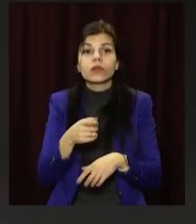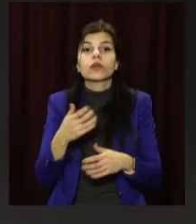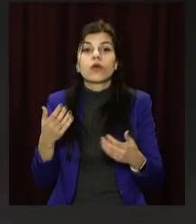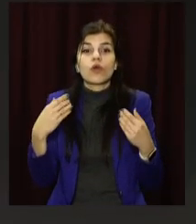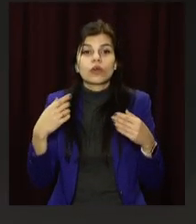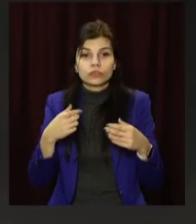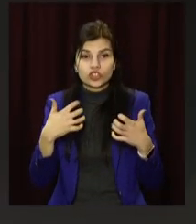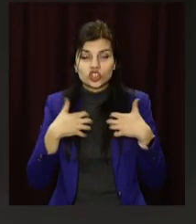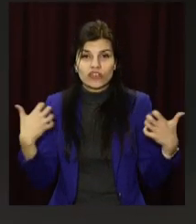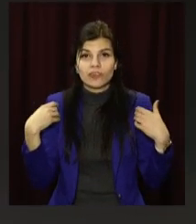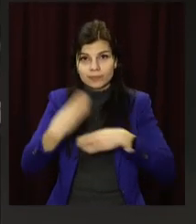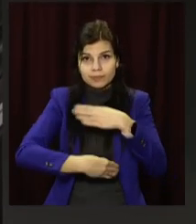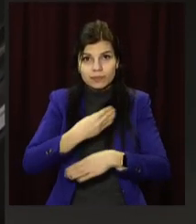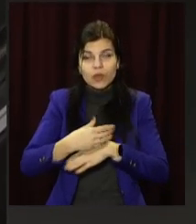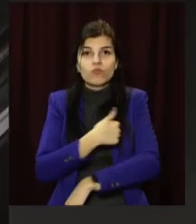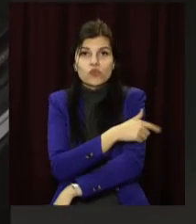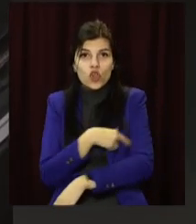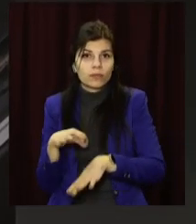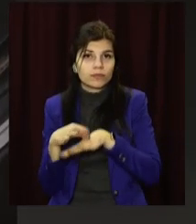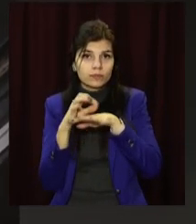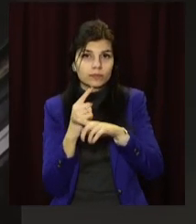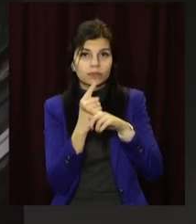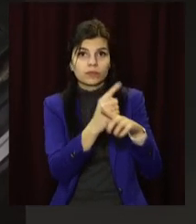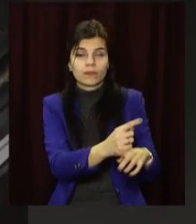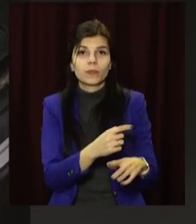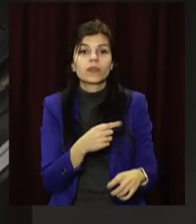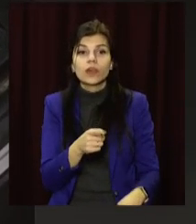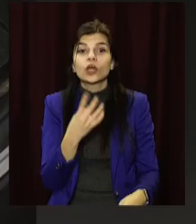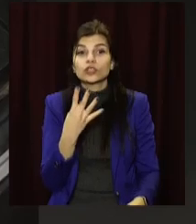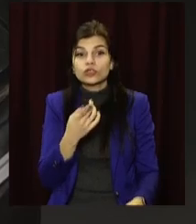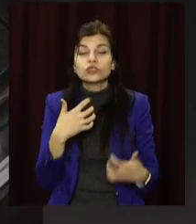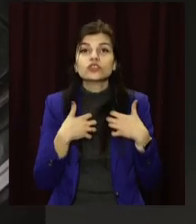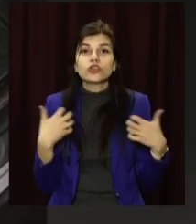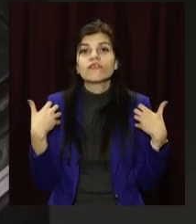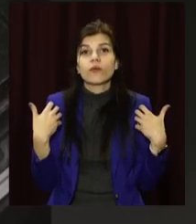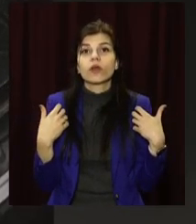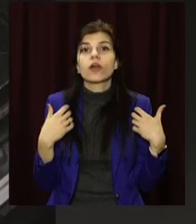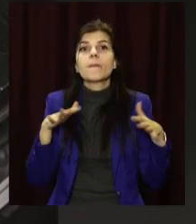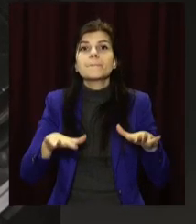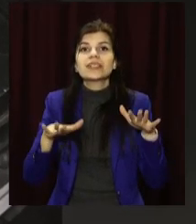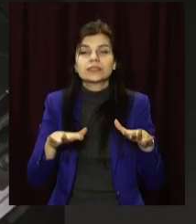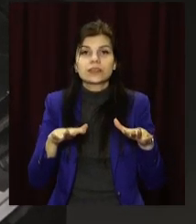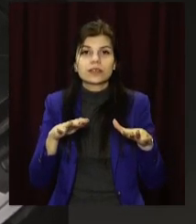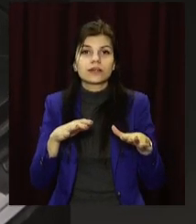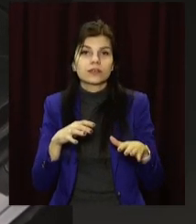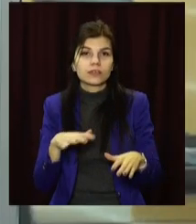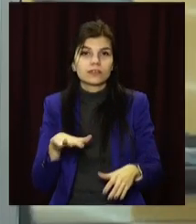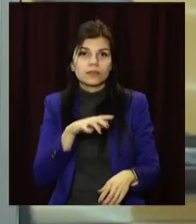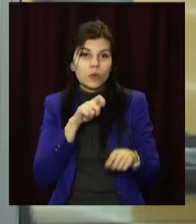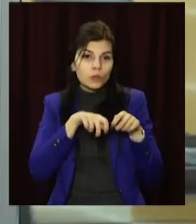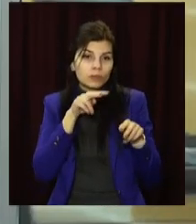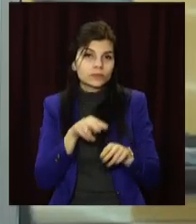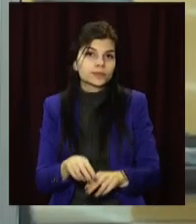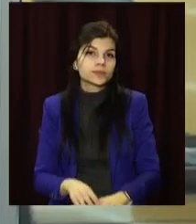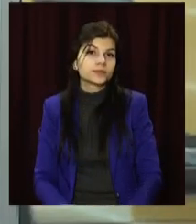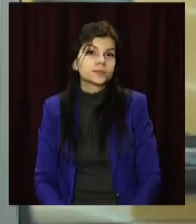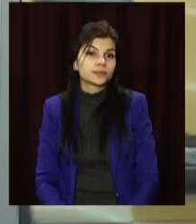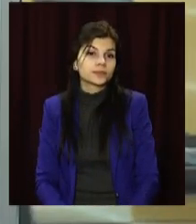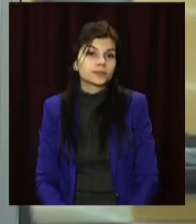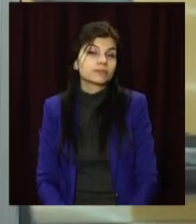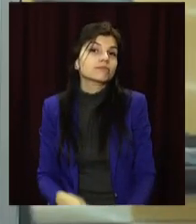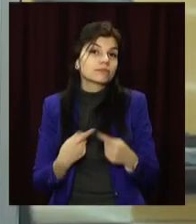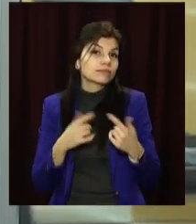у ковдру і доставили до ветеринарної лікарні. Нині ж долею чотирилапого опікується місцевий притулок для тварин.